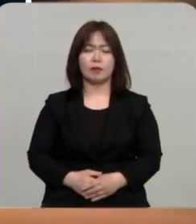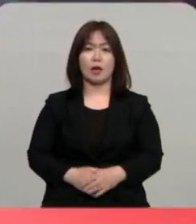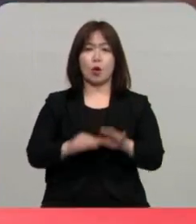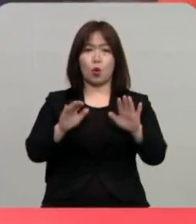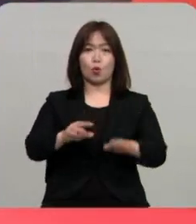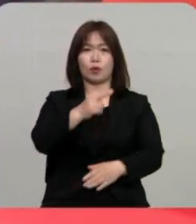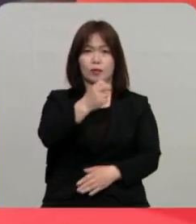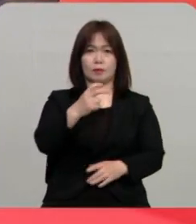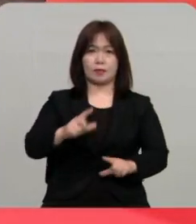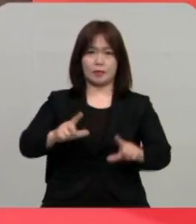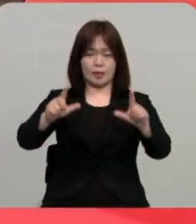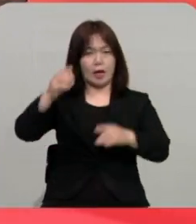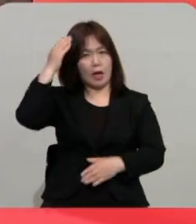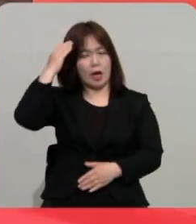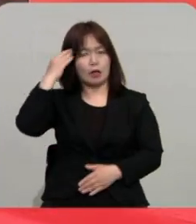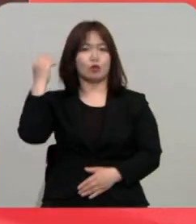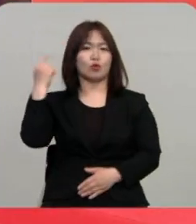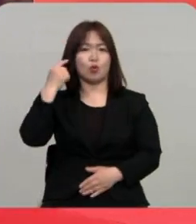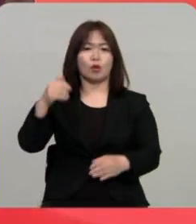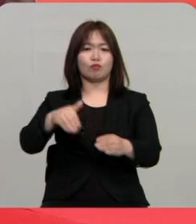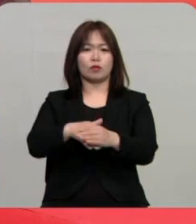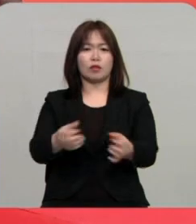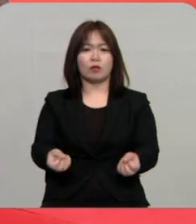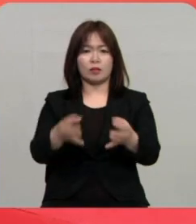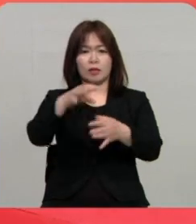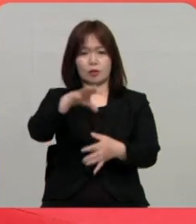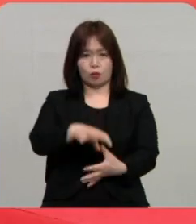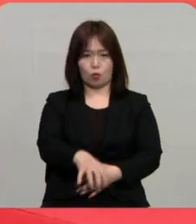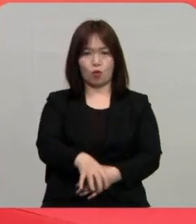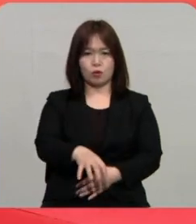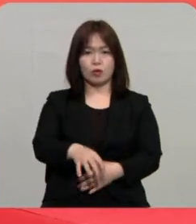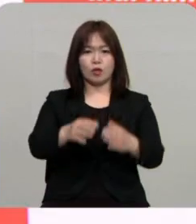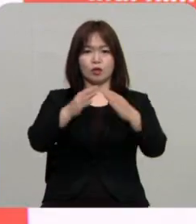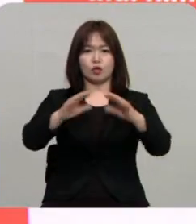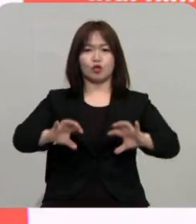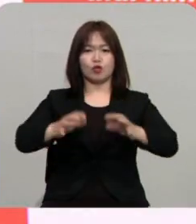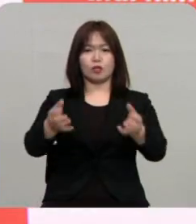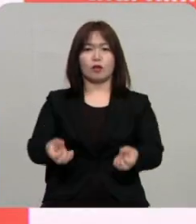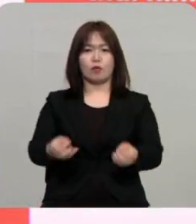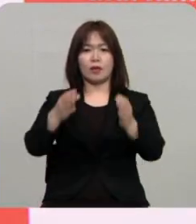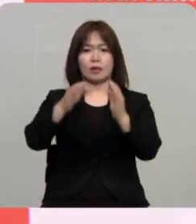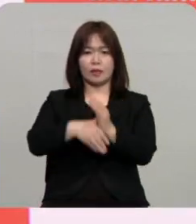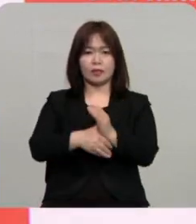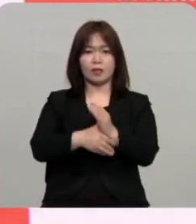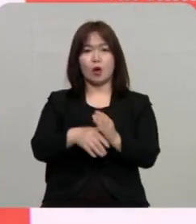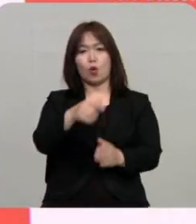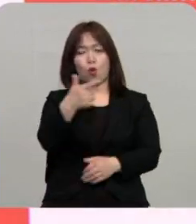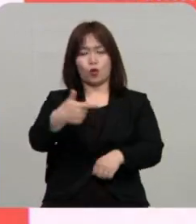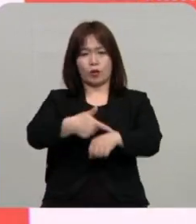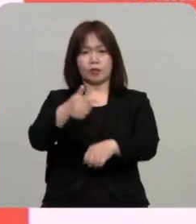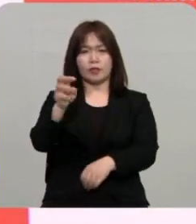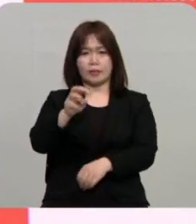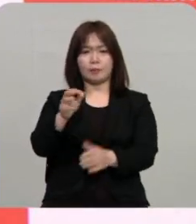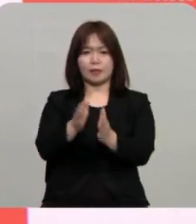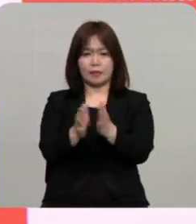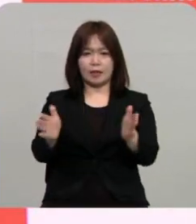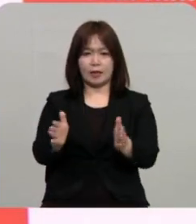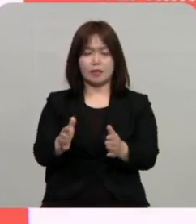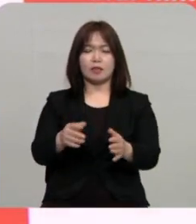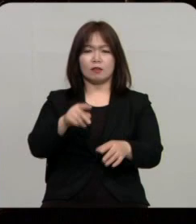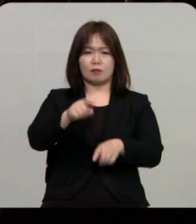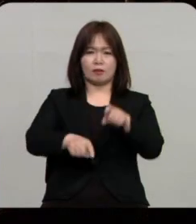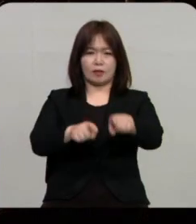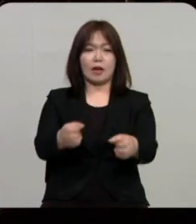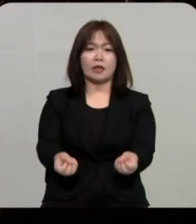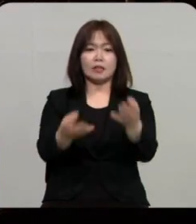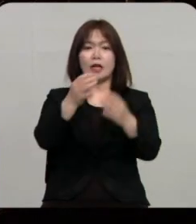오는 27일 한국 소리문화의 전당 무악당에서 열리는 전주국제영화제 개막식은 오후 6시 반부터 레드카펫